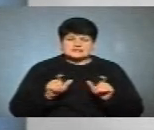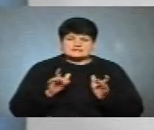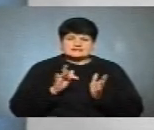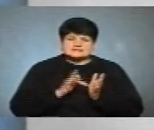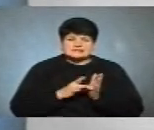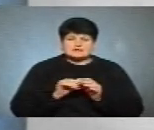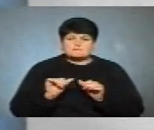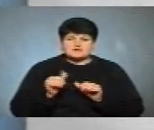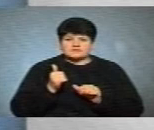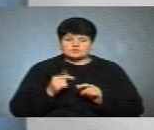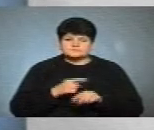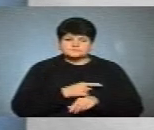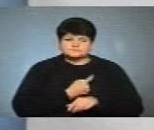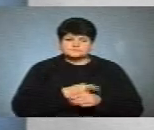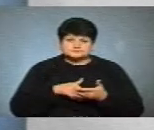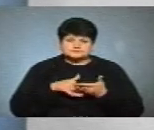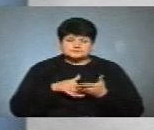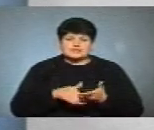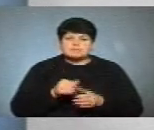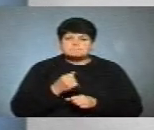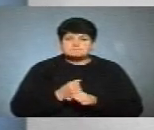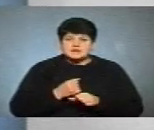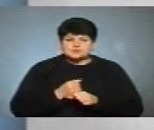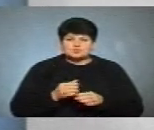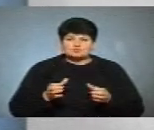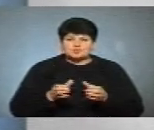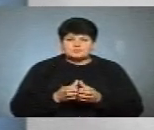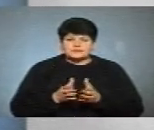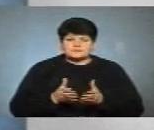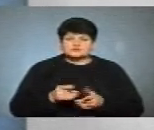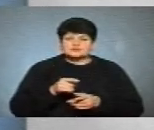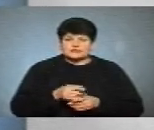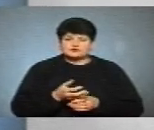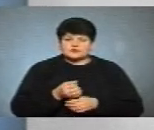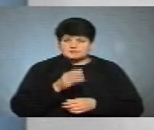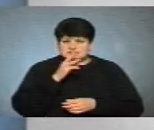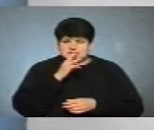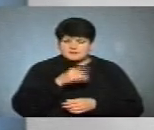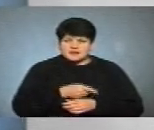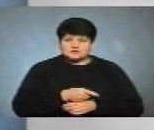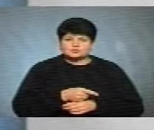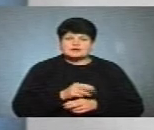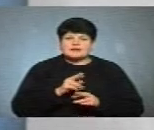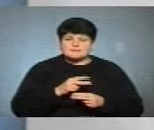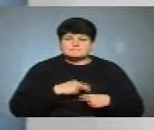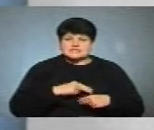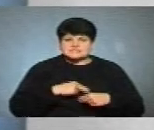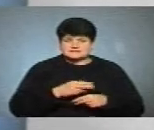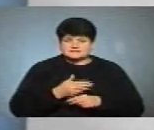первинної медико-санітарної допомоги, які працюють в мобільних бригадах, то вони отримують заробітну плату як